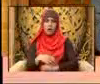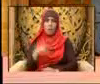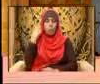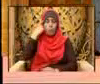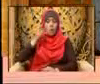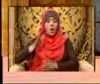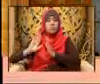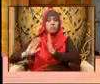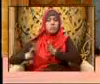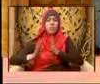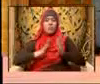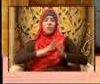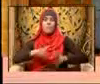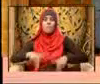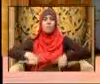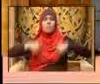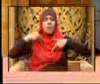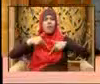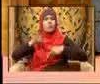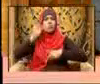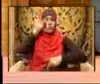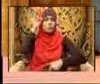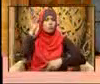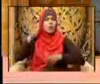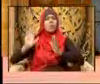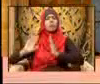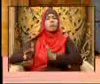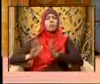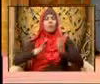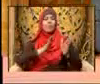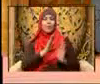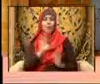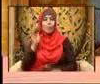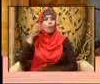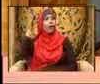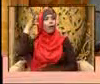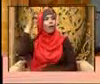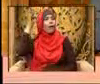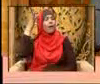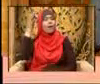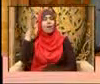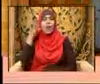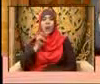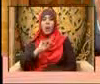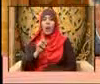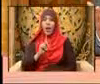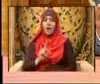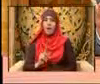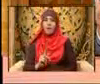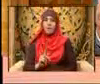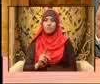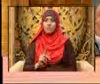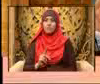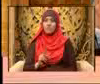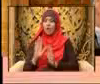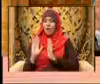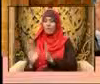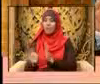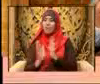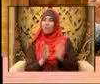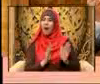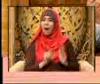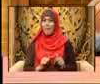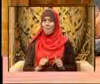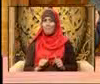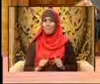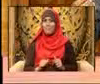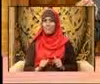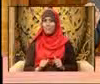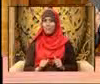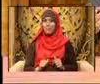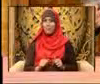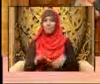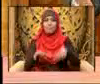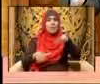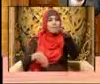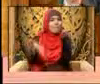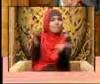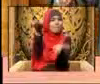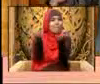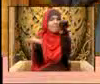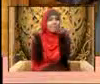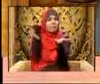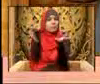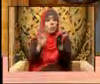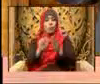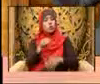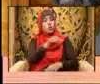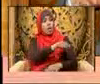في بنظام وتسير نعم في حركة صحيحة وفي حركة متوازنة، مش معناتها